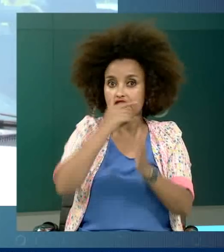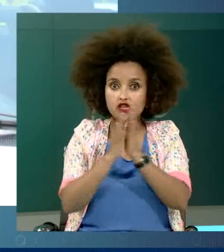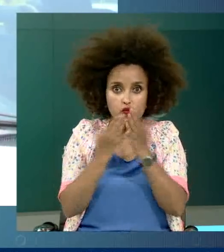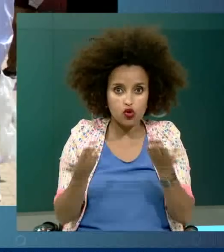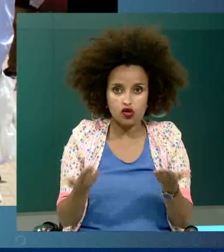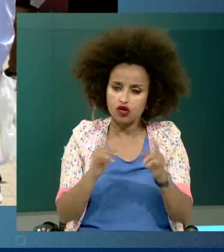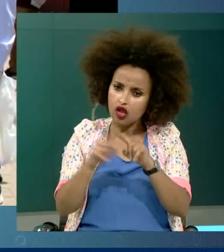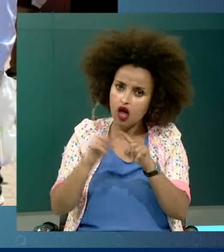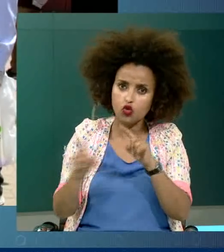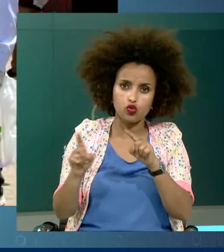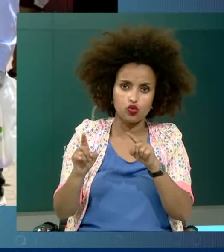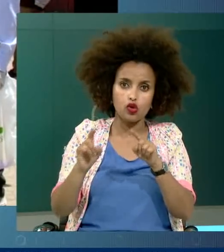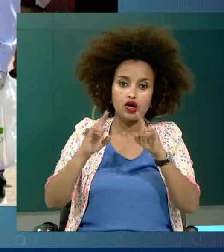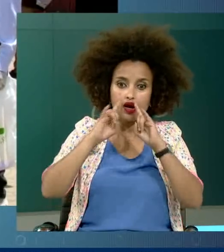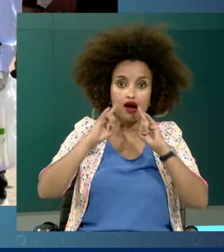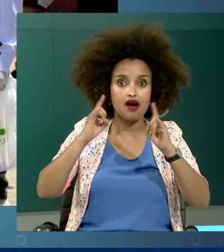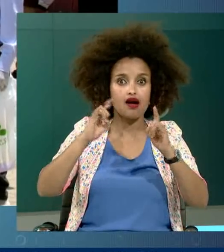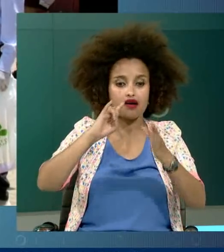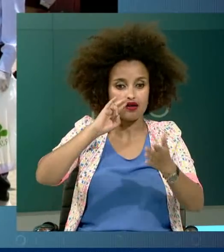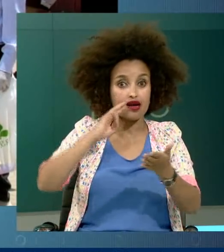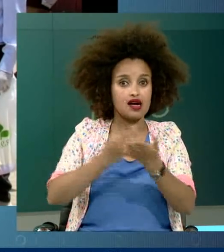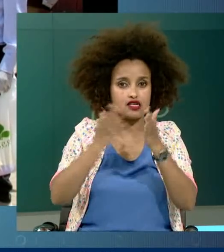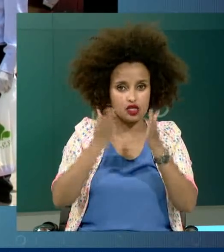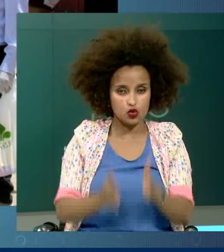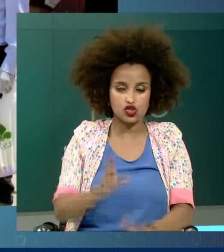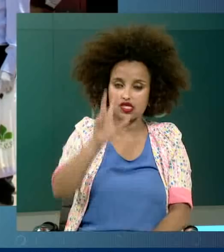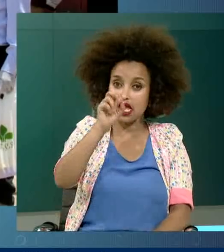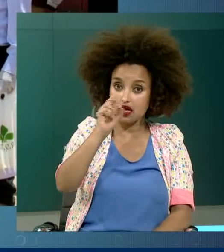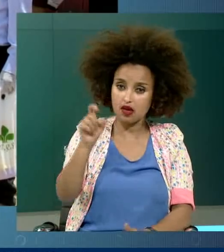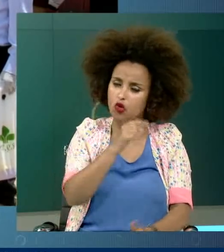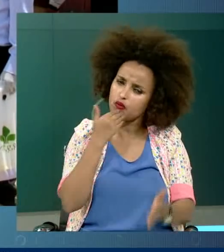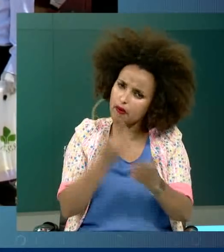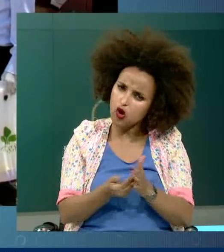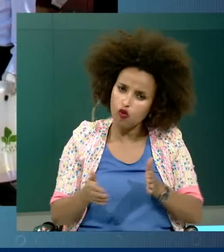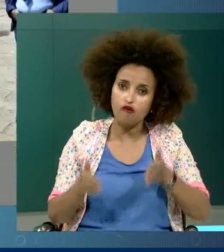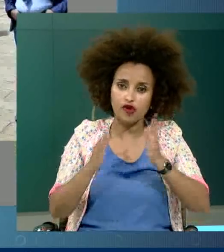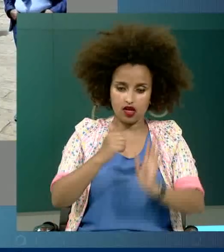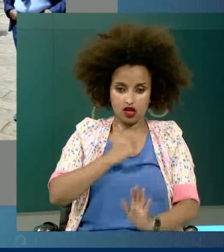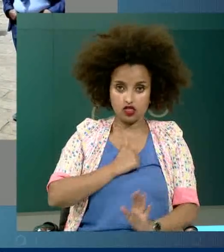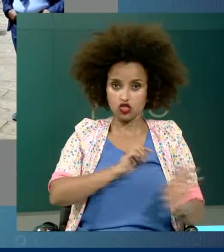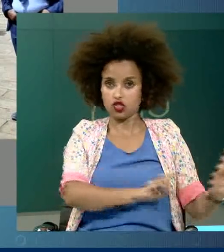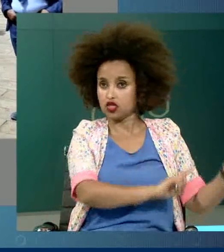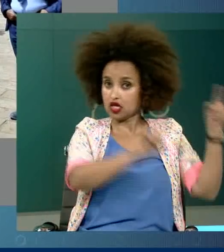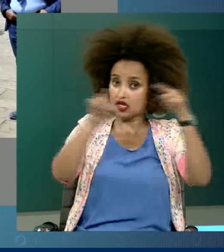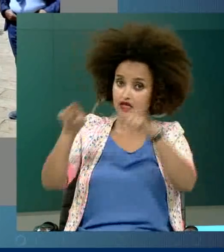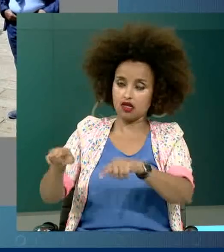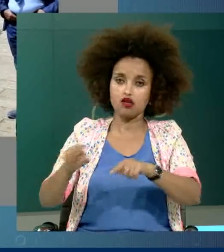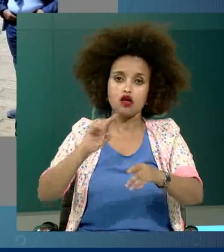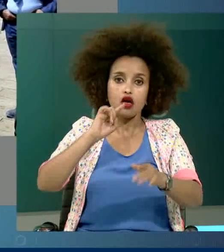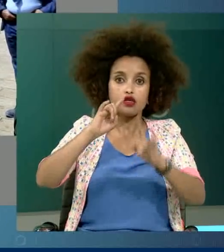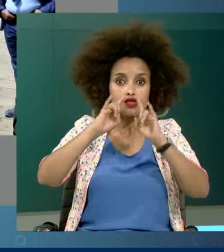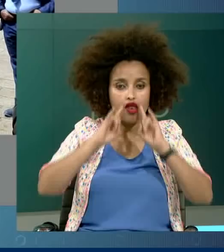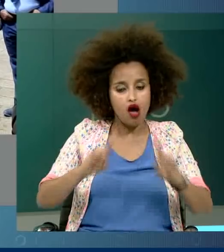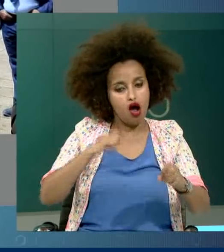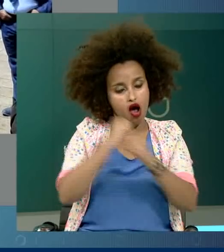ሚዲያ ጋዜጠኞችን ወደ 30 አካባቢ የምንሆን ጋዜጠኞችን በበጎ ፈቃድ ራሳችን ይዘን ሄደን ያንን ዘገባ ይዘን